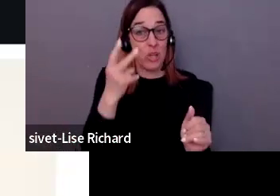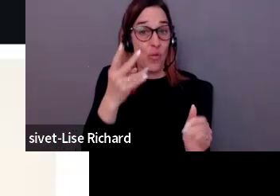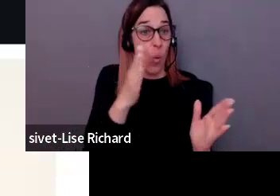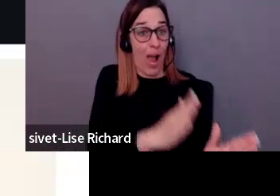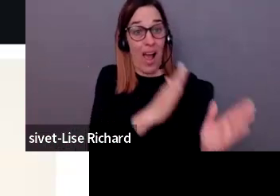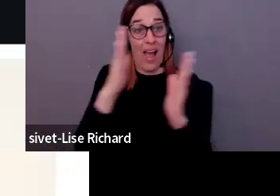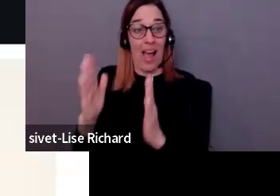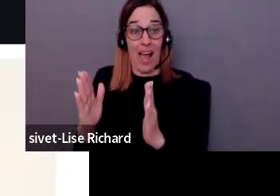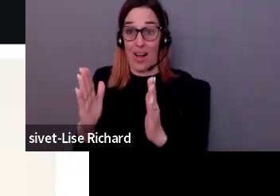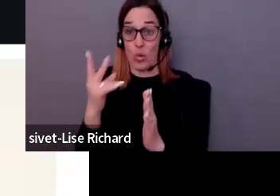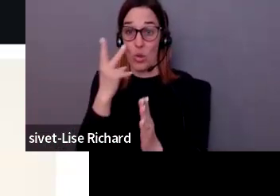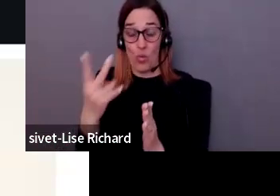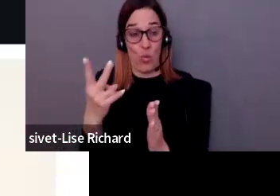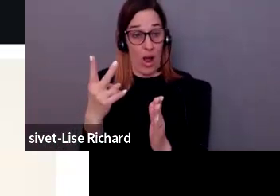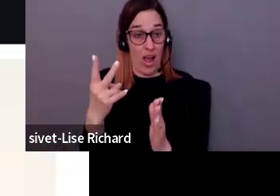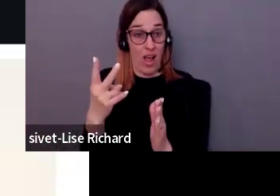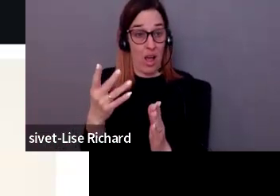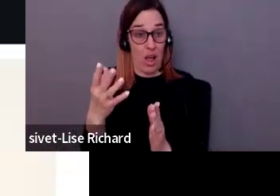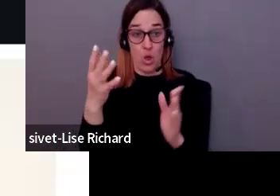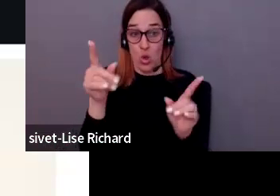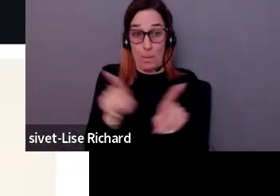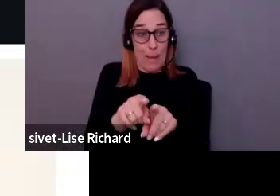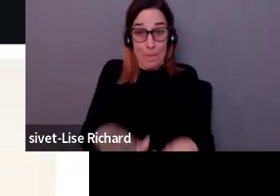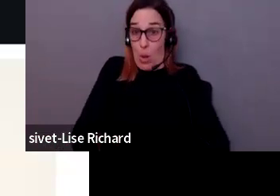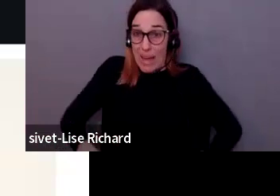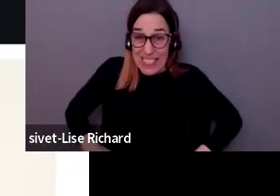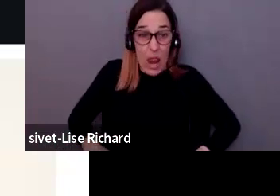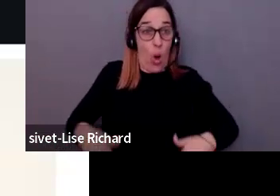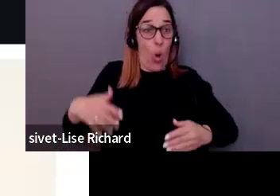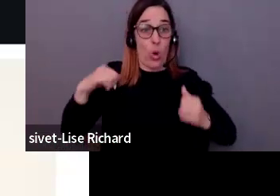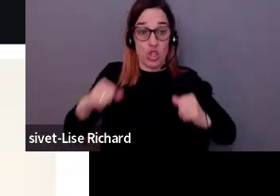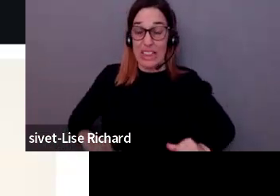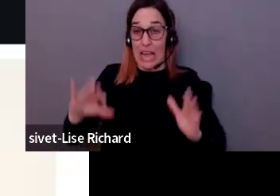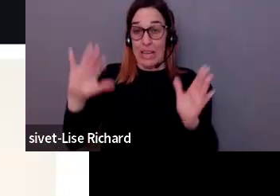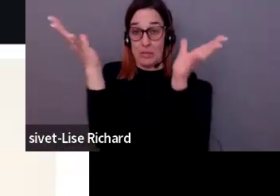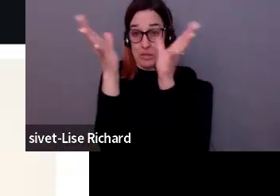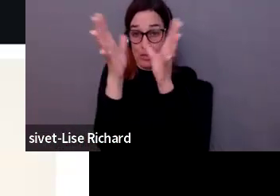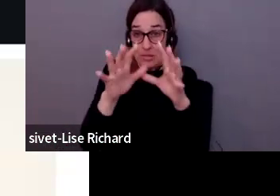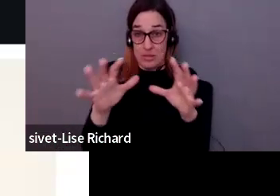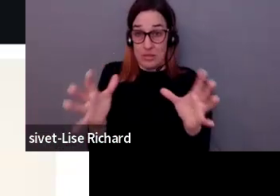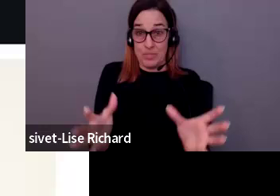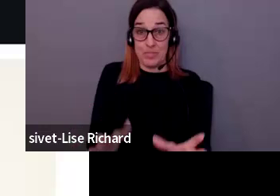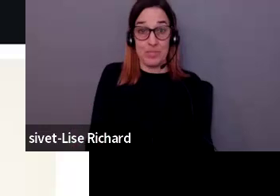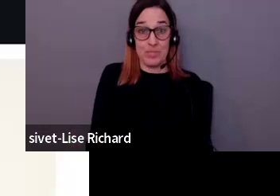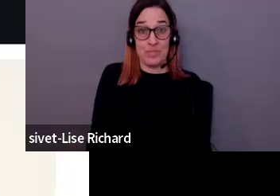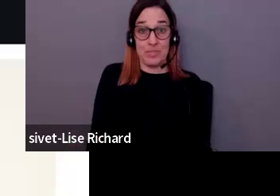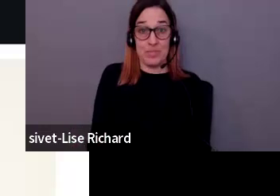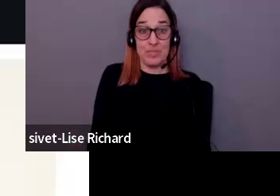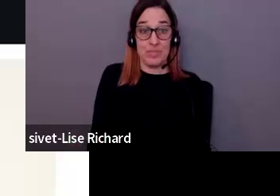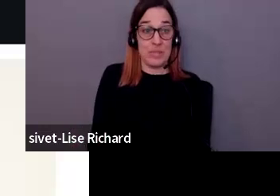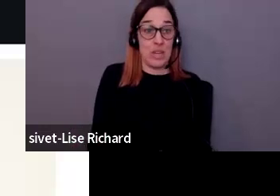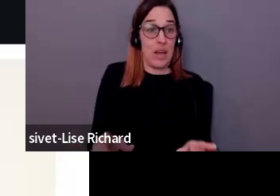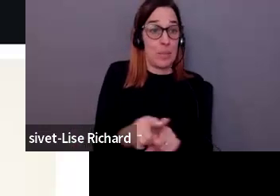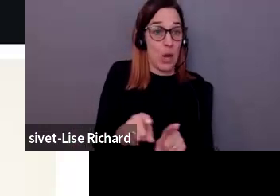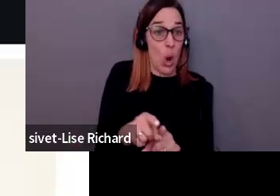d'à côté, où est-ce que tout est cintré, même le pantalon, mais on est venu jumeler ça avec des